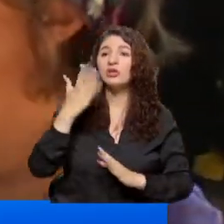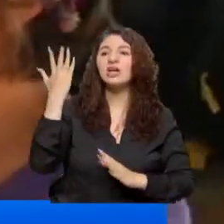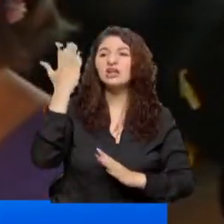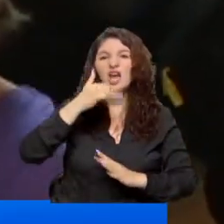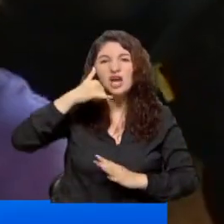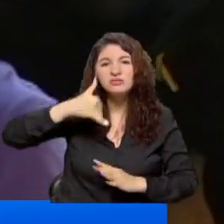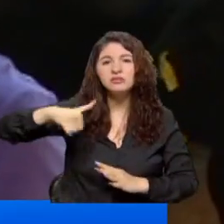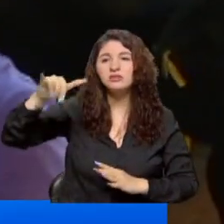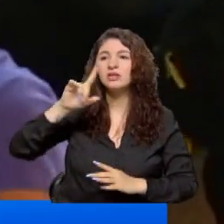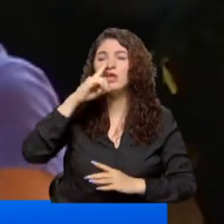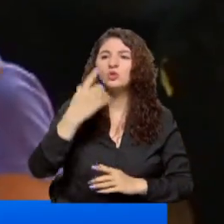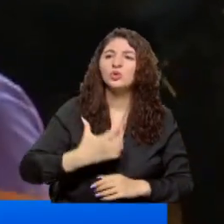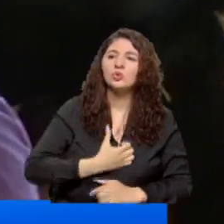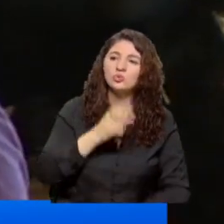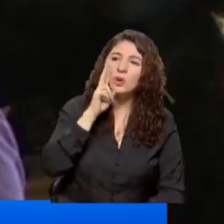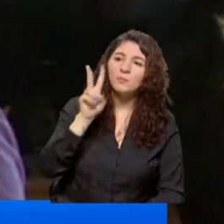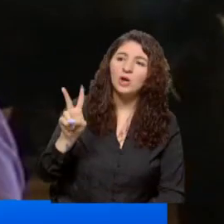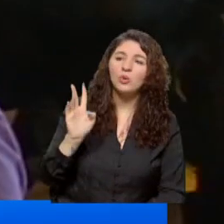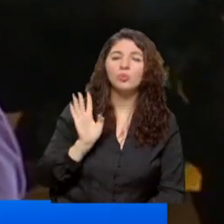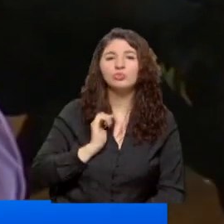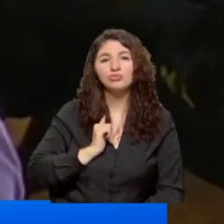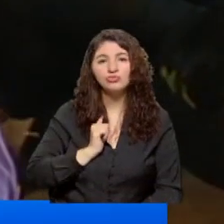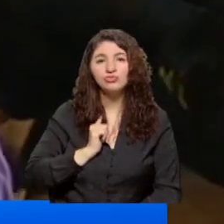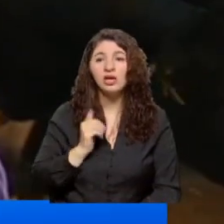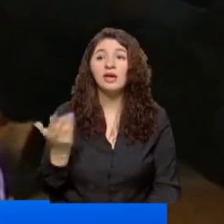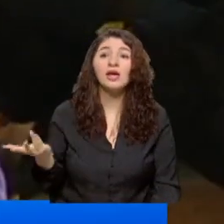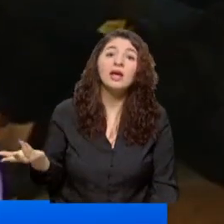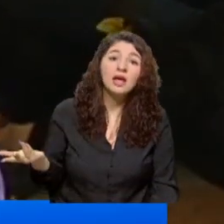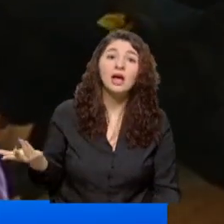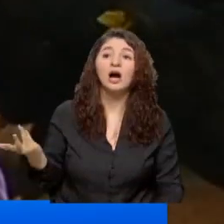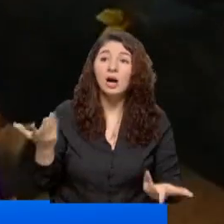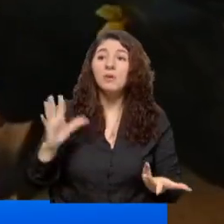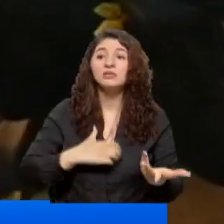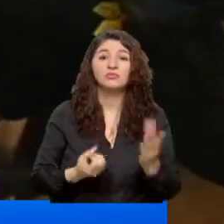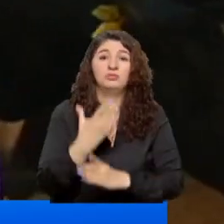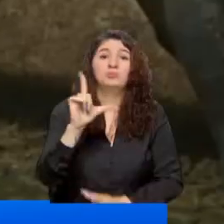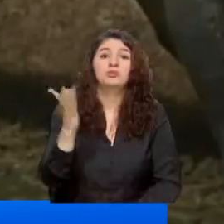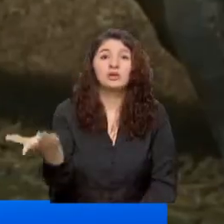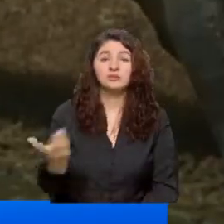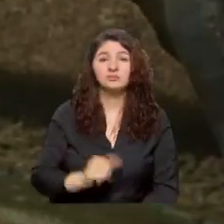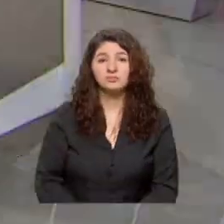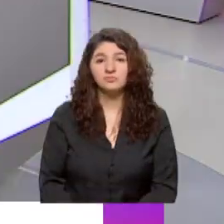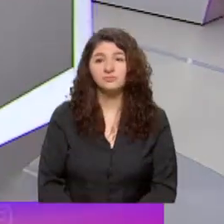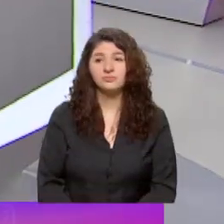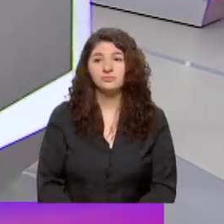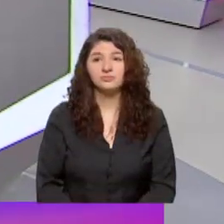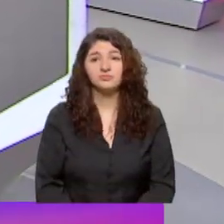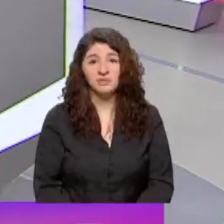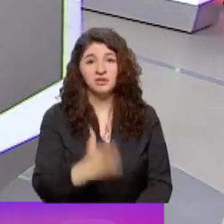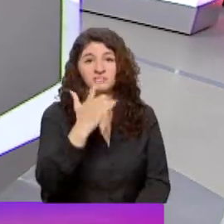Kara sığırına sadece üzülerek bakıyoruz E ama sahip çıkmamız gerek yok